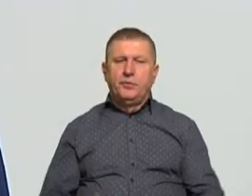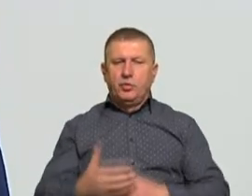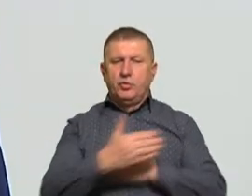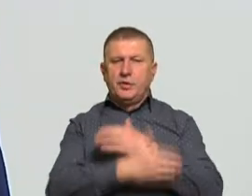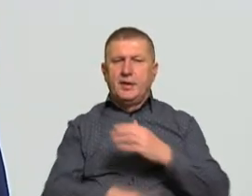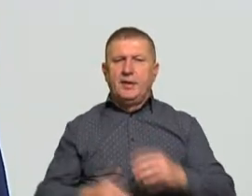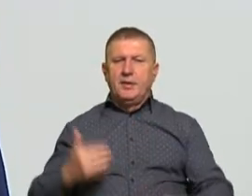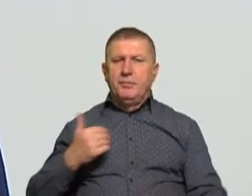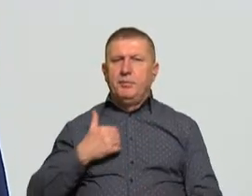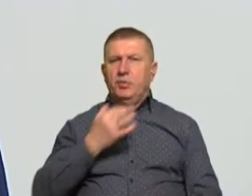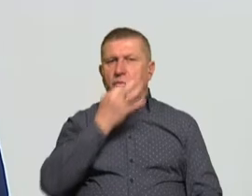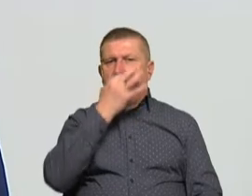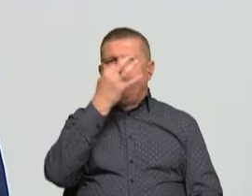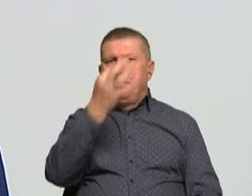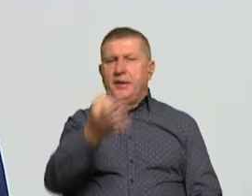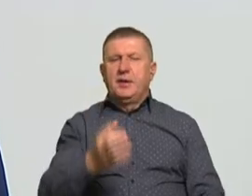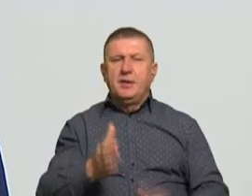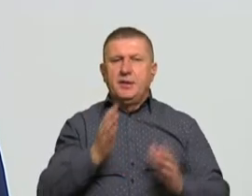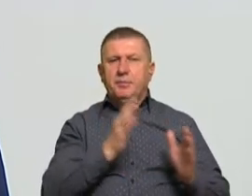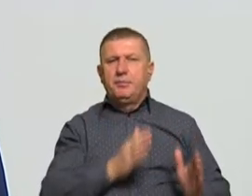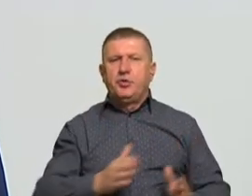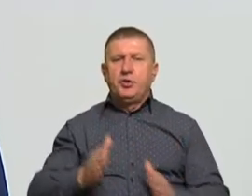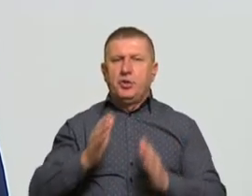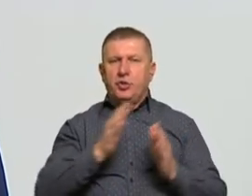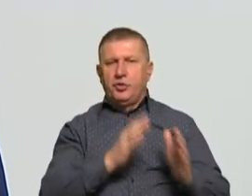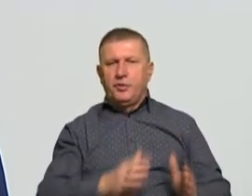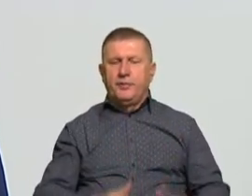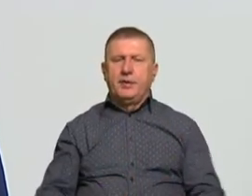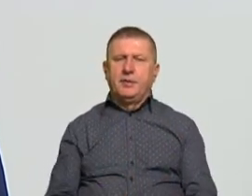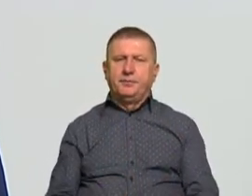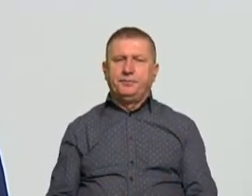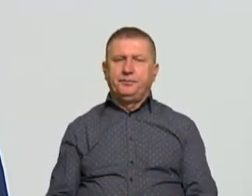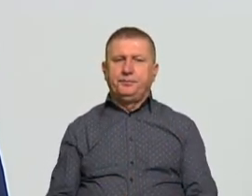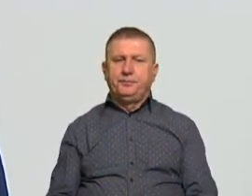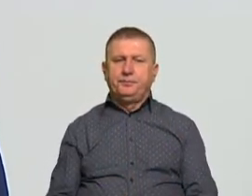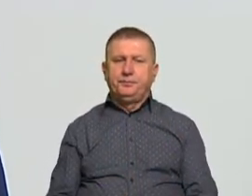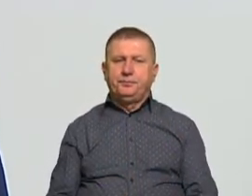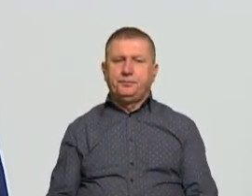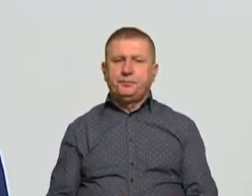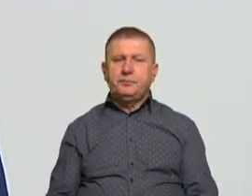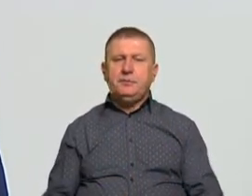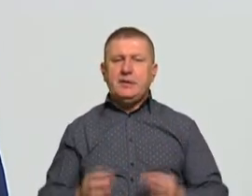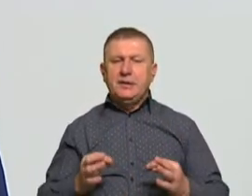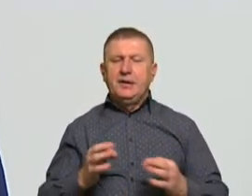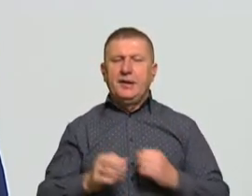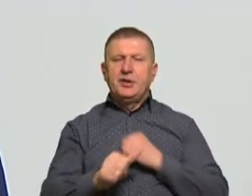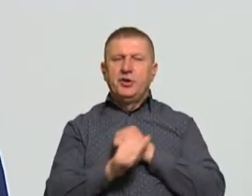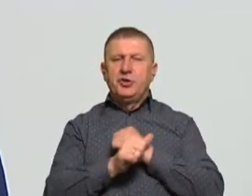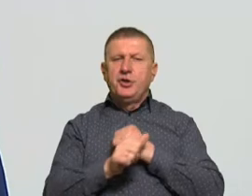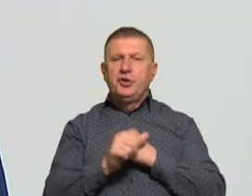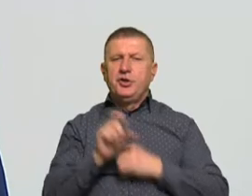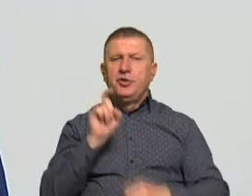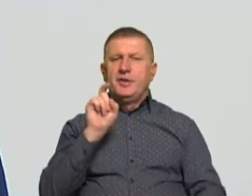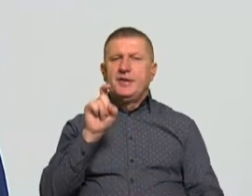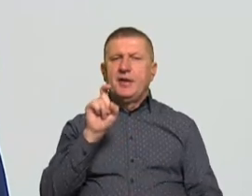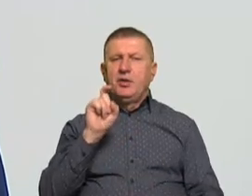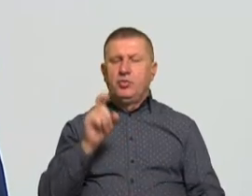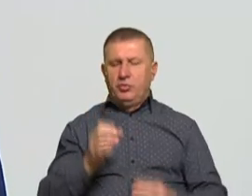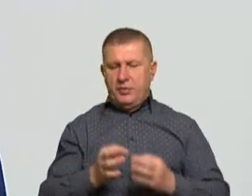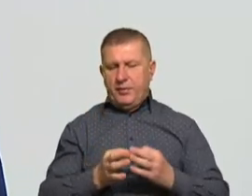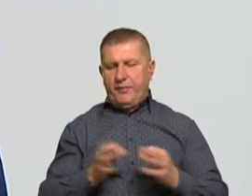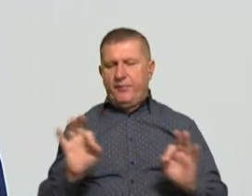ostatnie pytanie przygotowane przez największe redakcje w Bielsku-Białej. Teraz kandydaci otrzymają po 60 sekund na swobodną